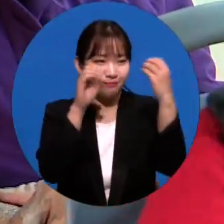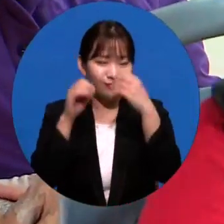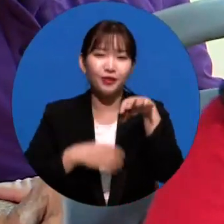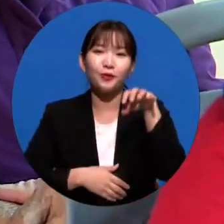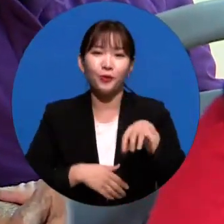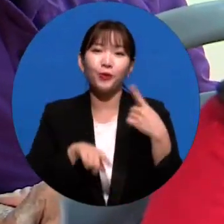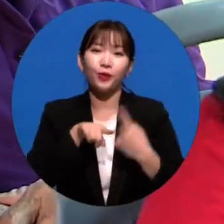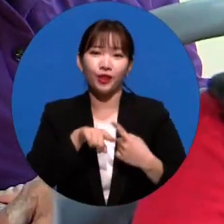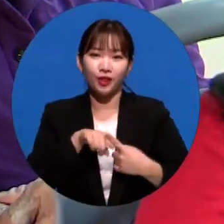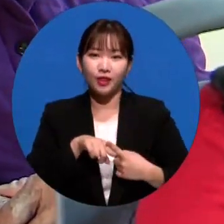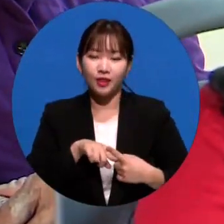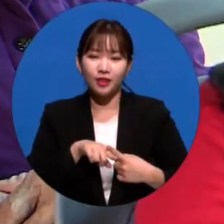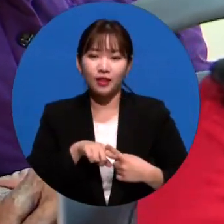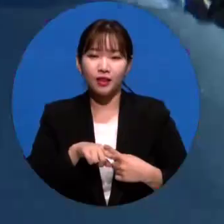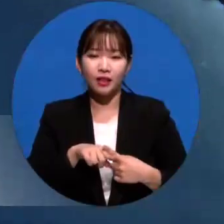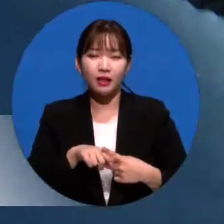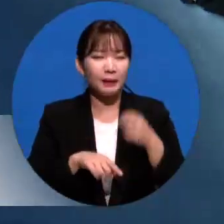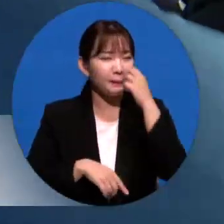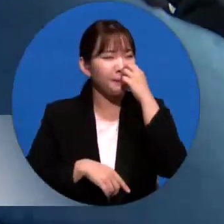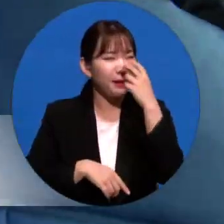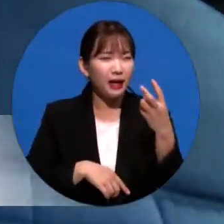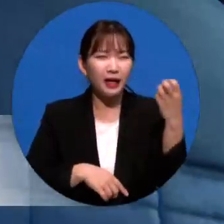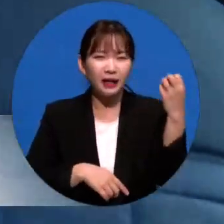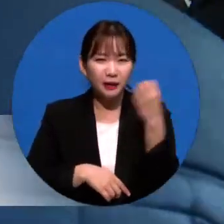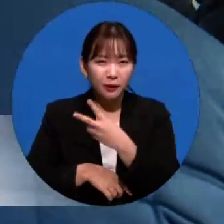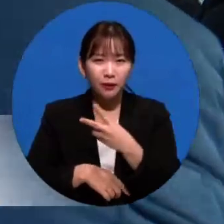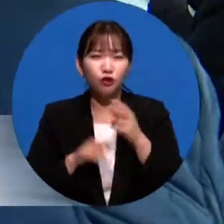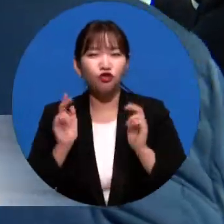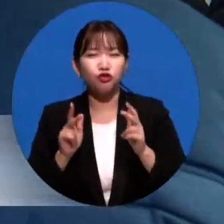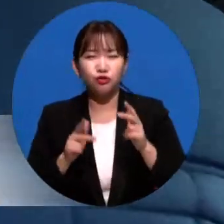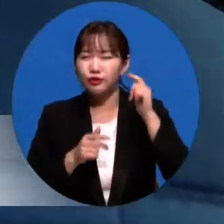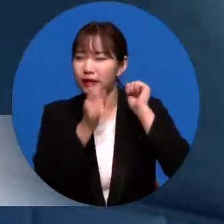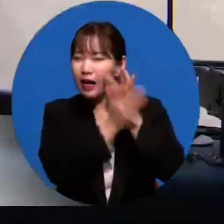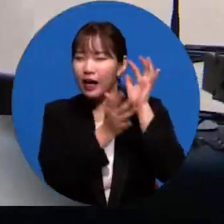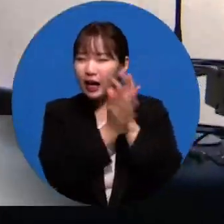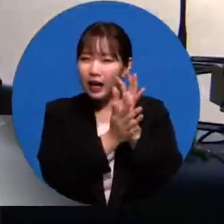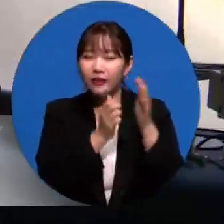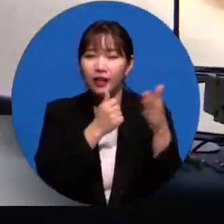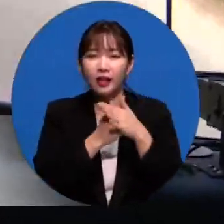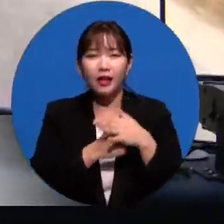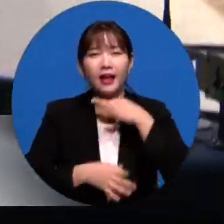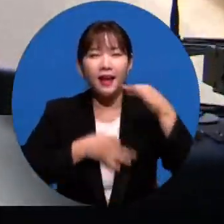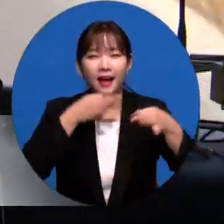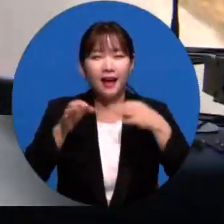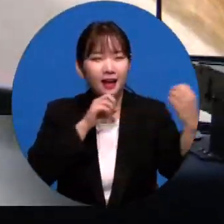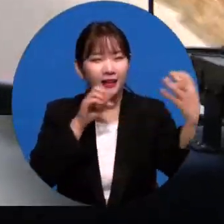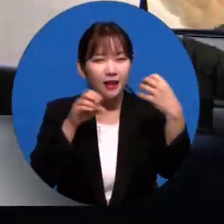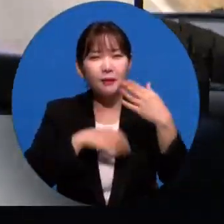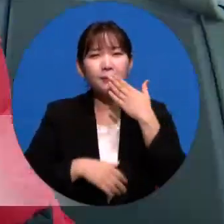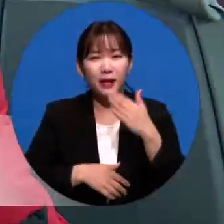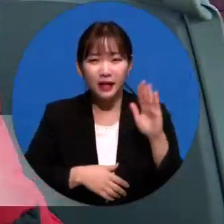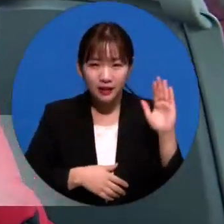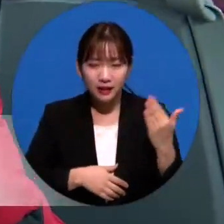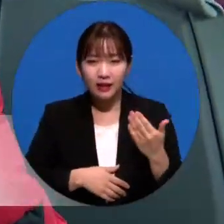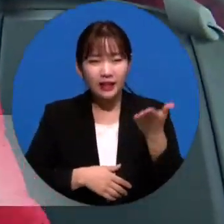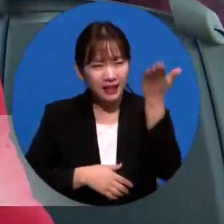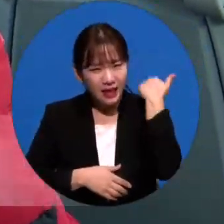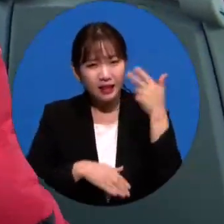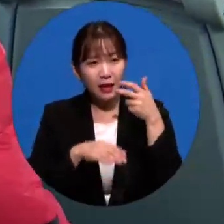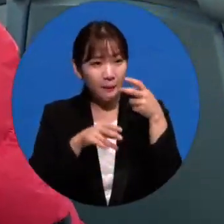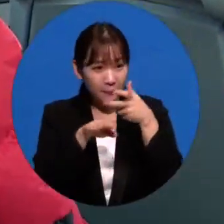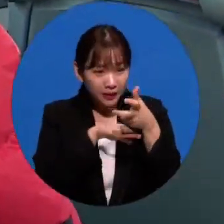곳. 냄새나고 무엇보다 소리를 고래고래 질러야 소통이 가능했던 경유버스에